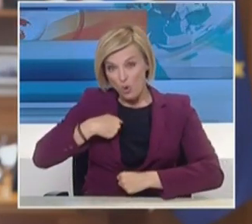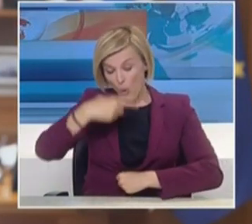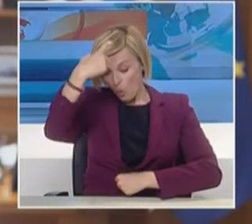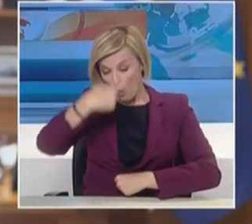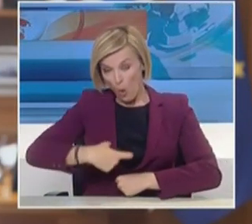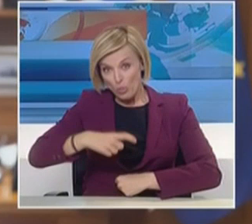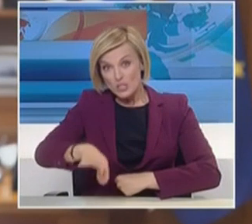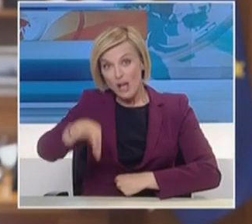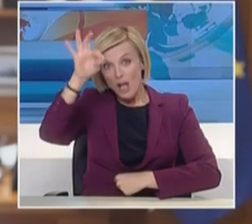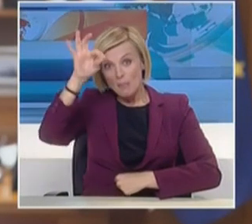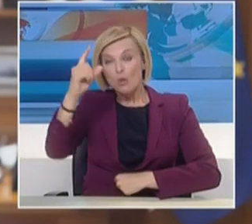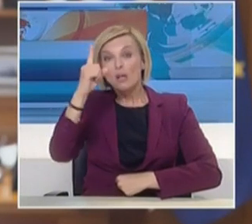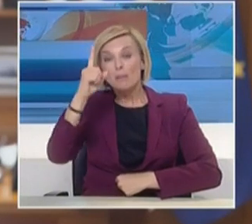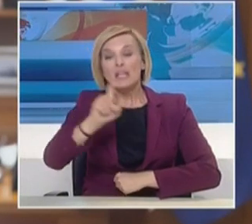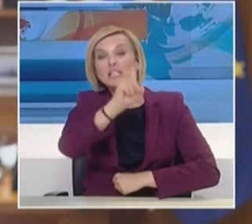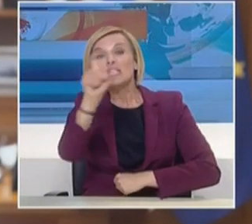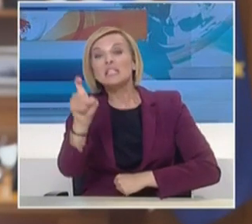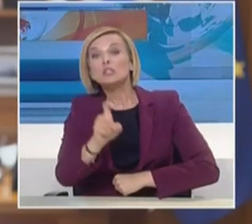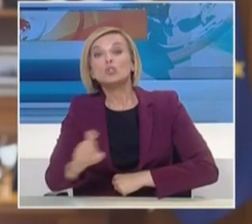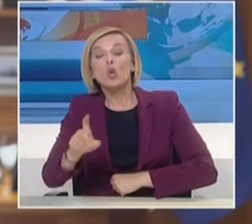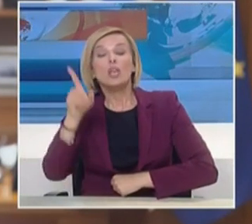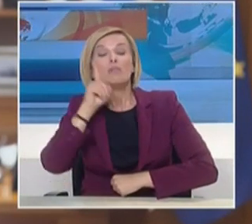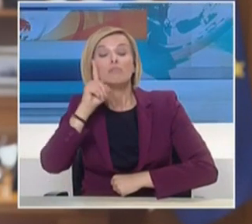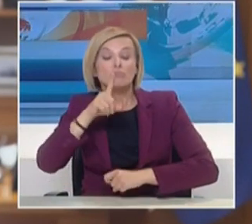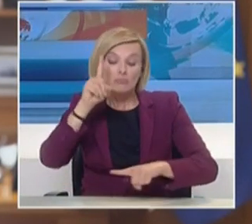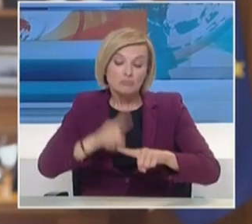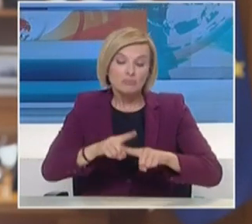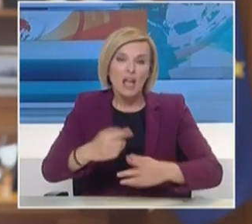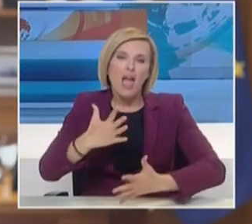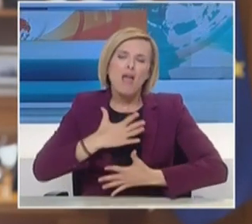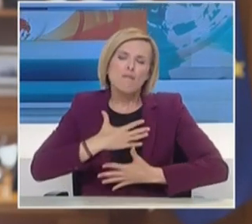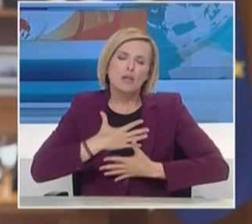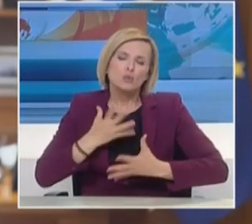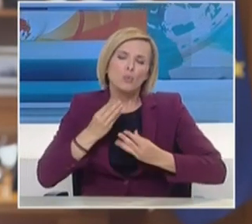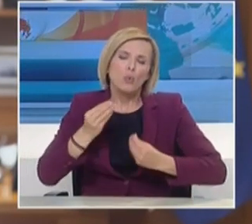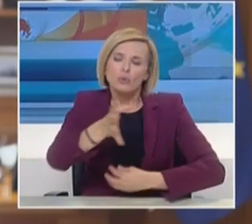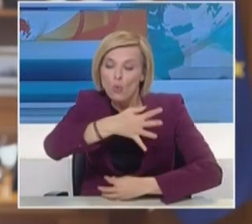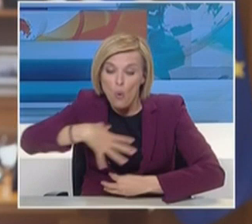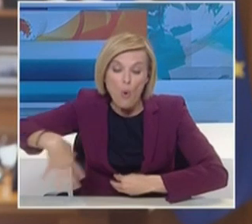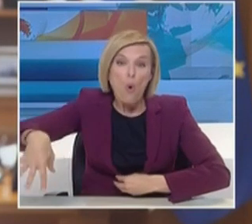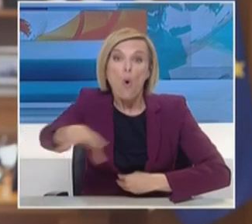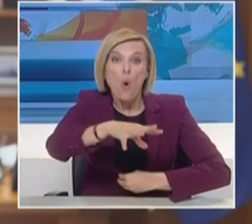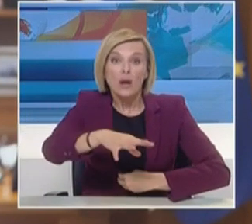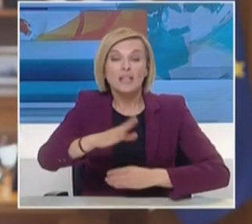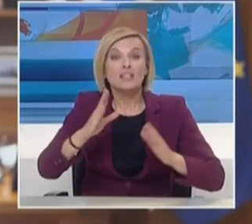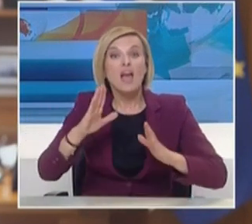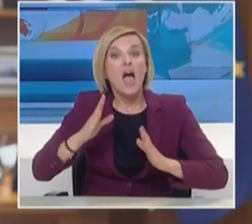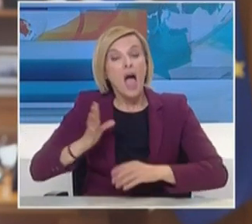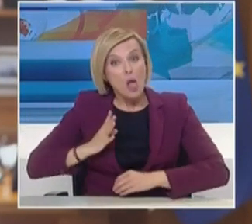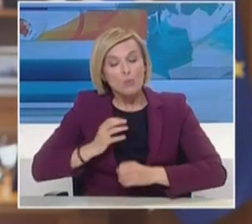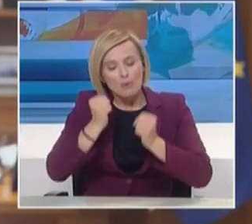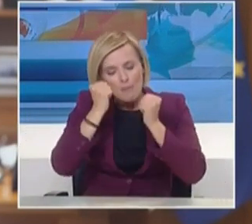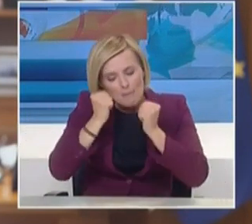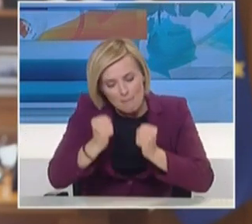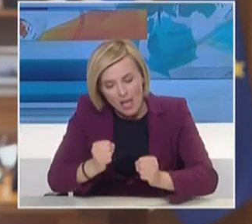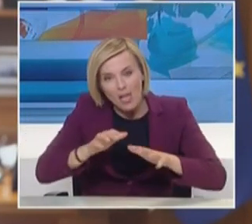Ελλήνων. Ευχαριστώ τη συντριπτική πλειονότητα των πολιτών που κατάλαβαν την απειλή και μένουν στο σπίτι.